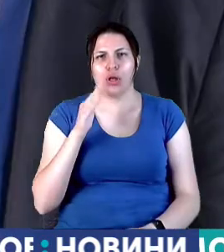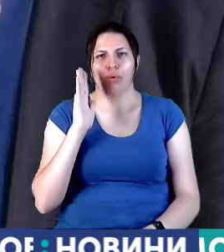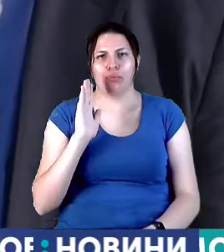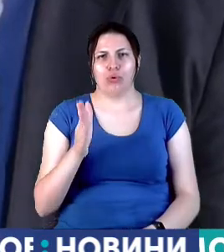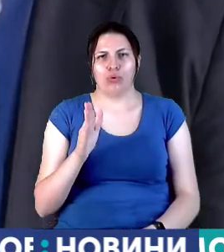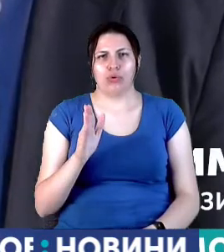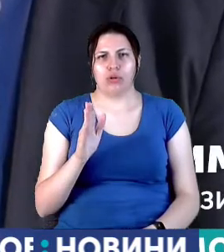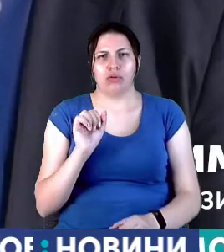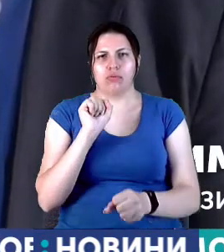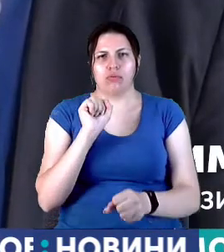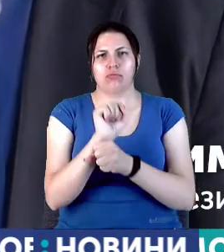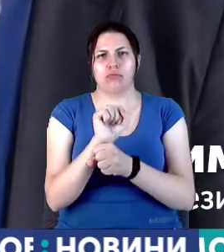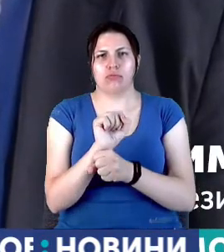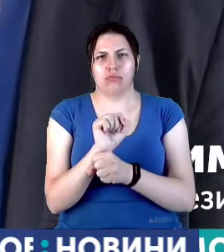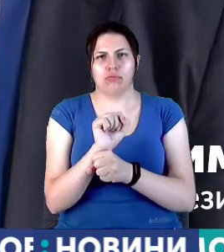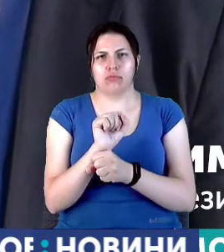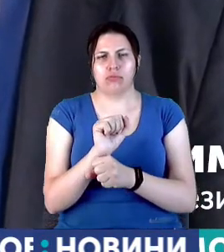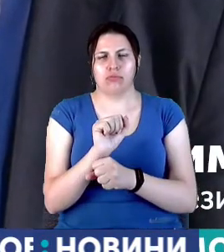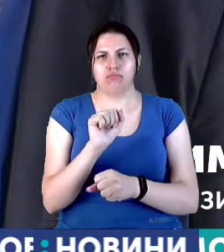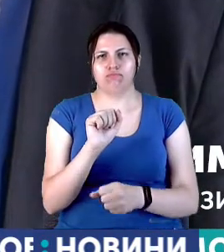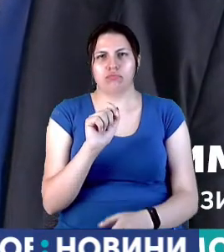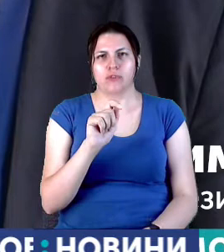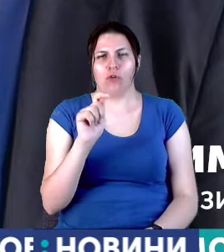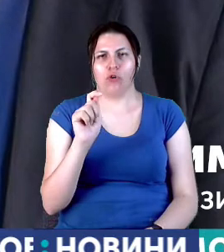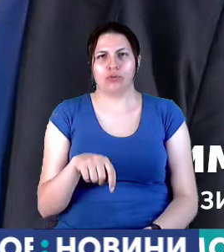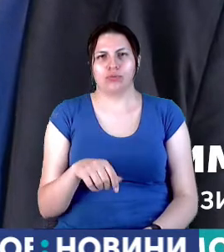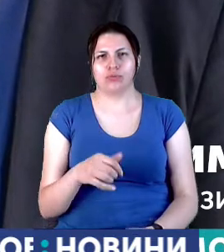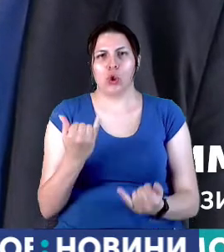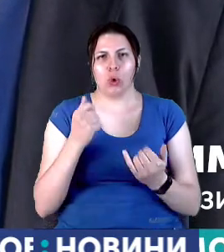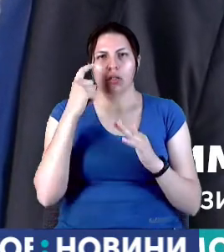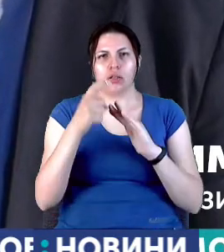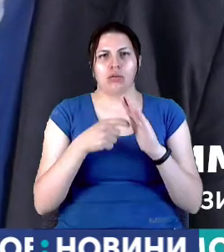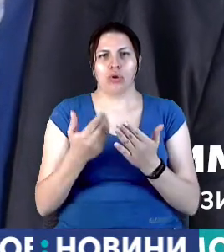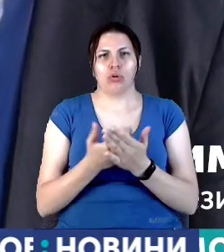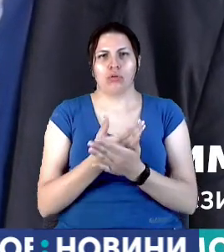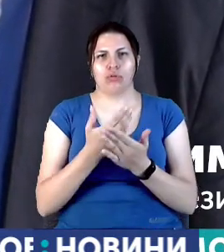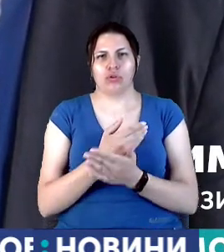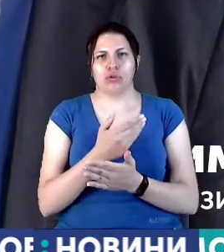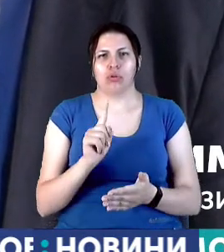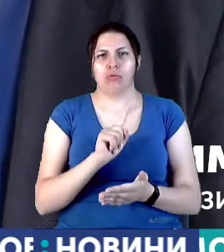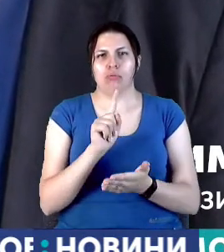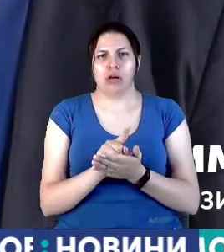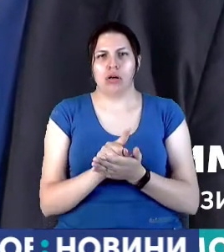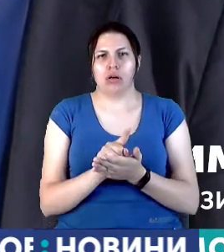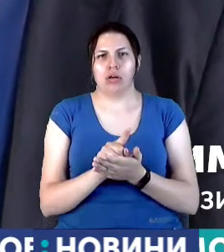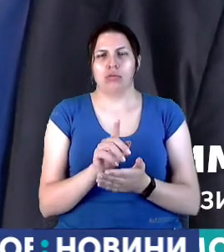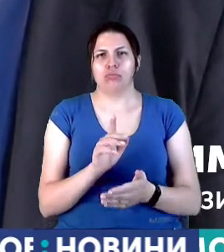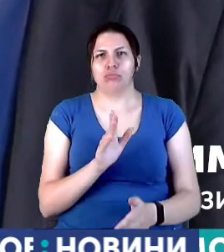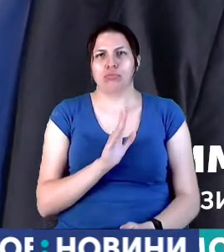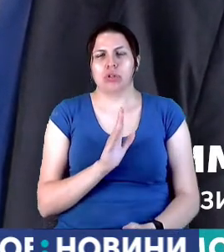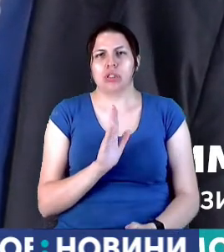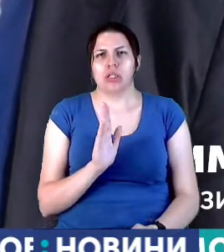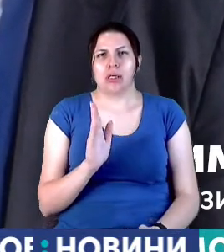вогню. Сьогодні ми дізналися про новину, що має бути підписаний режим тиші. Це дуже велика надія для